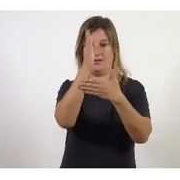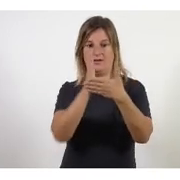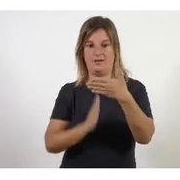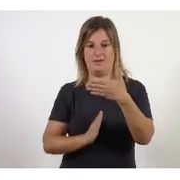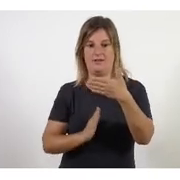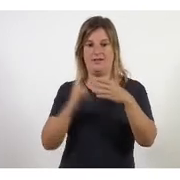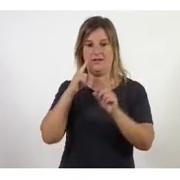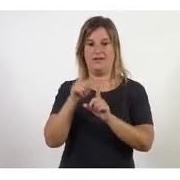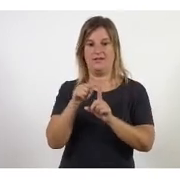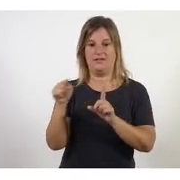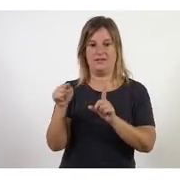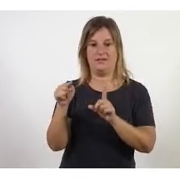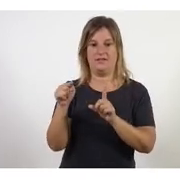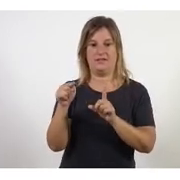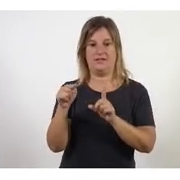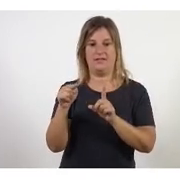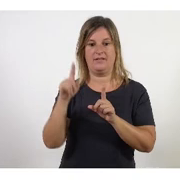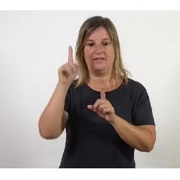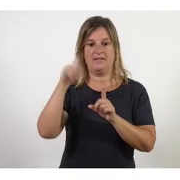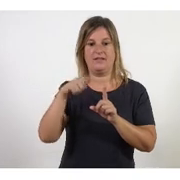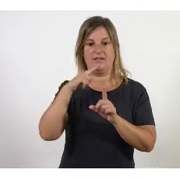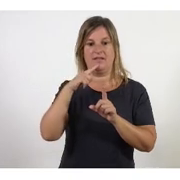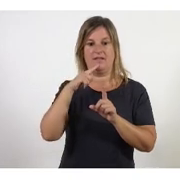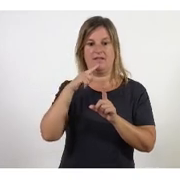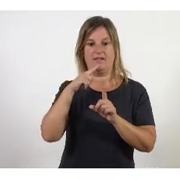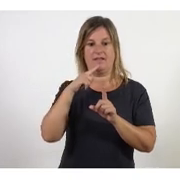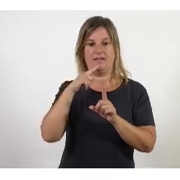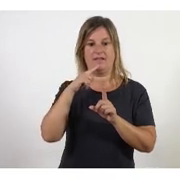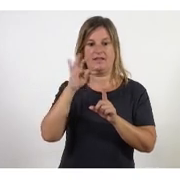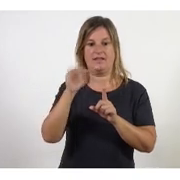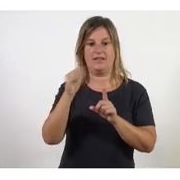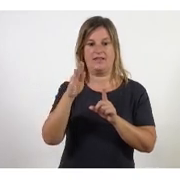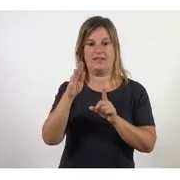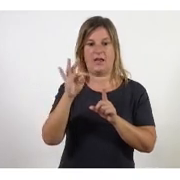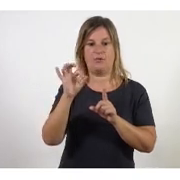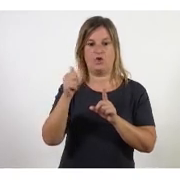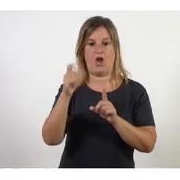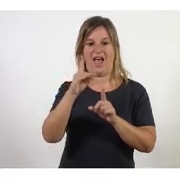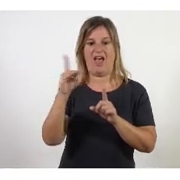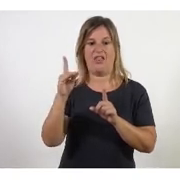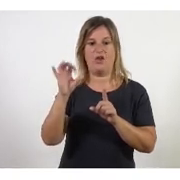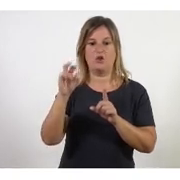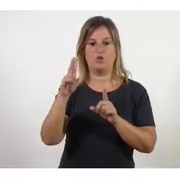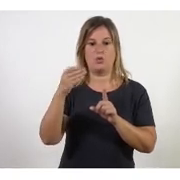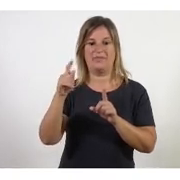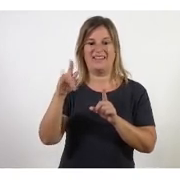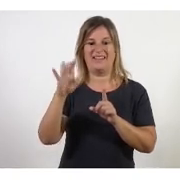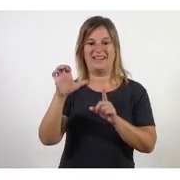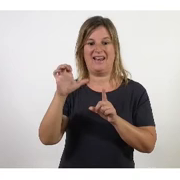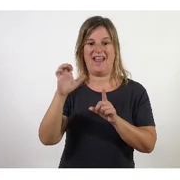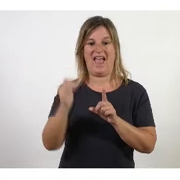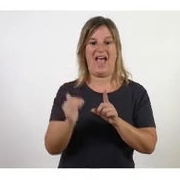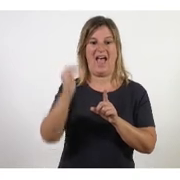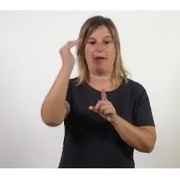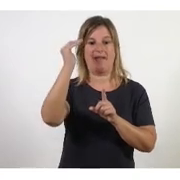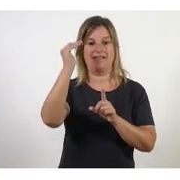ara, 2 pistes per dalt, on allò em diu Tab to add subtitle, li donarem en la icona de l'esquerra del tot,